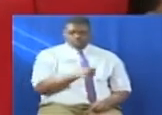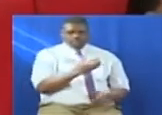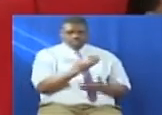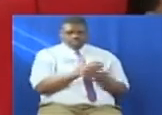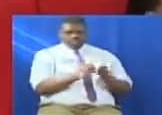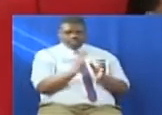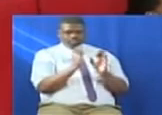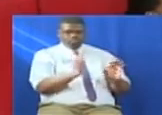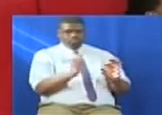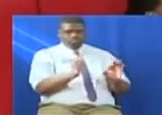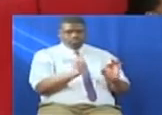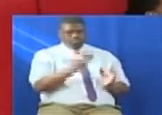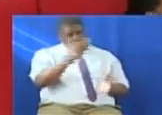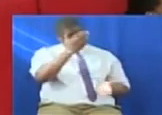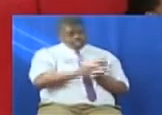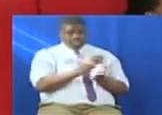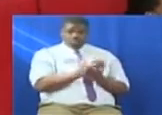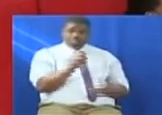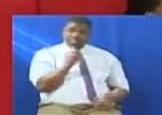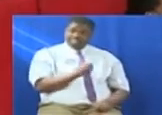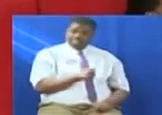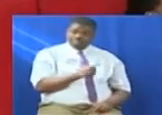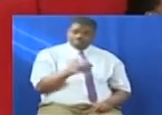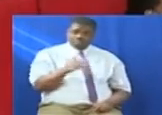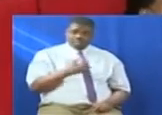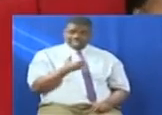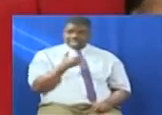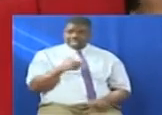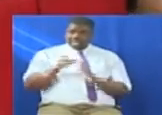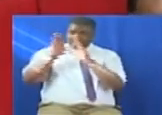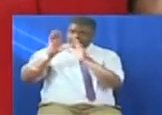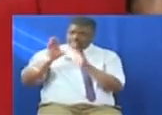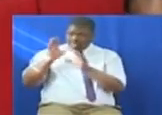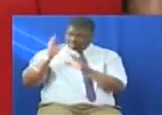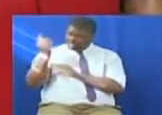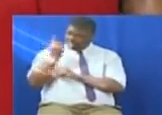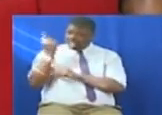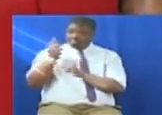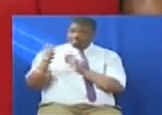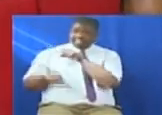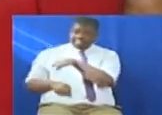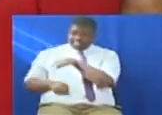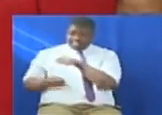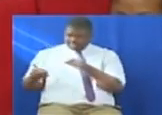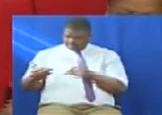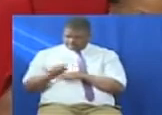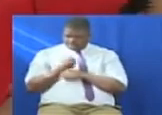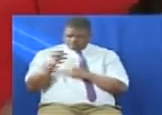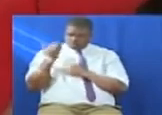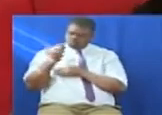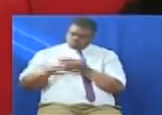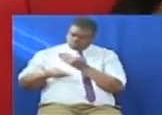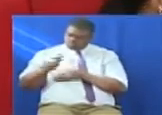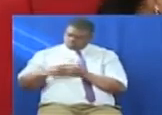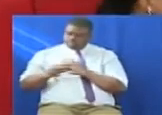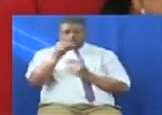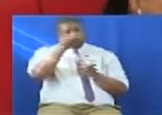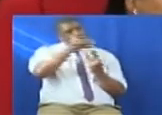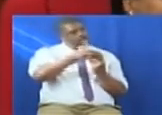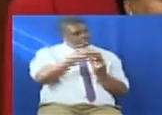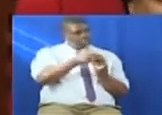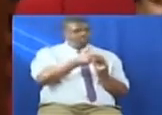na nina hakika unaposema unataka taifa hili liende kuwa la uchumi wakati, unamaanisha, na nina